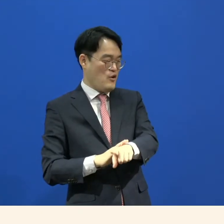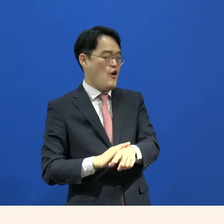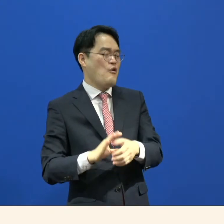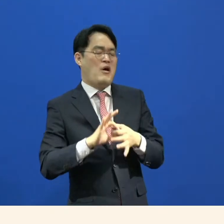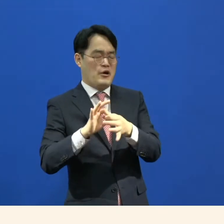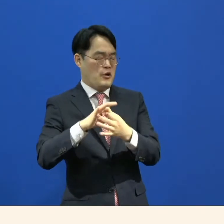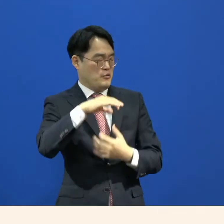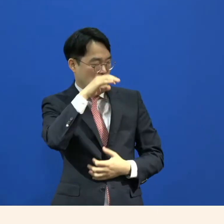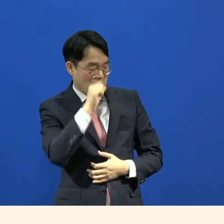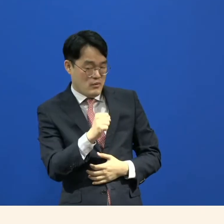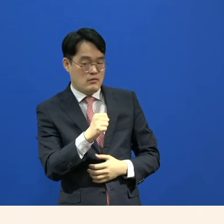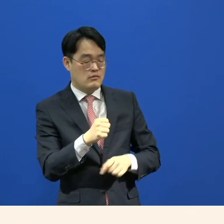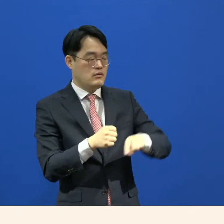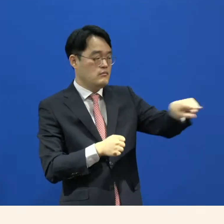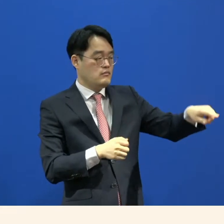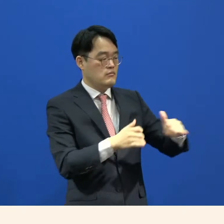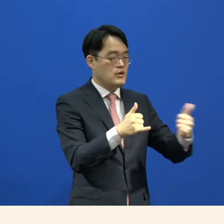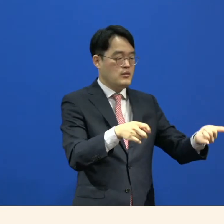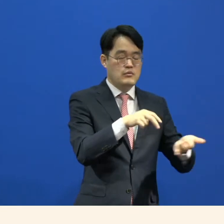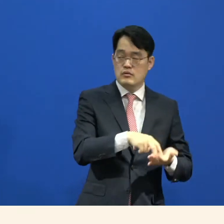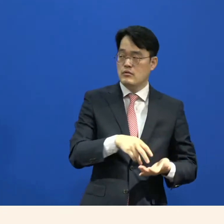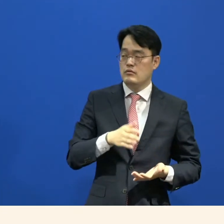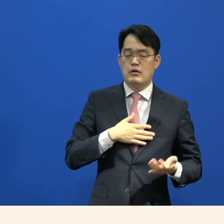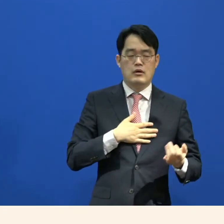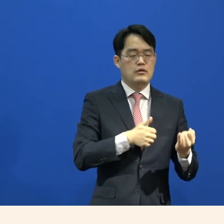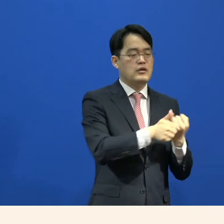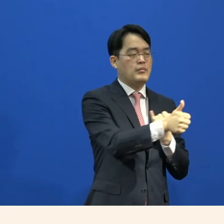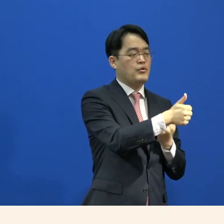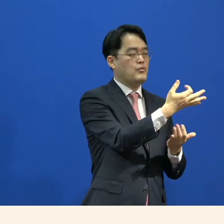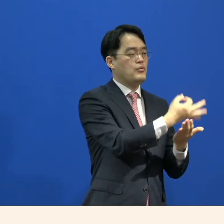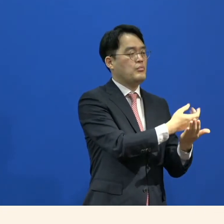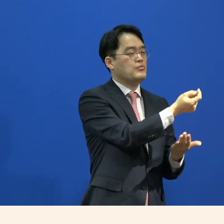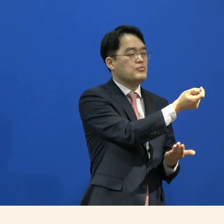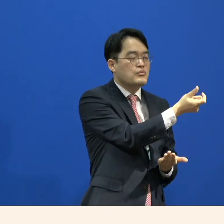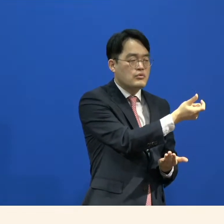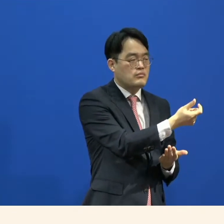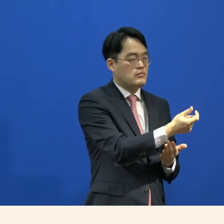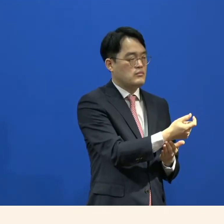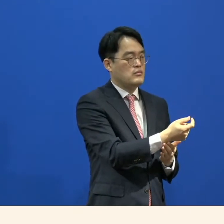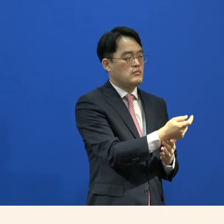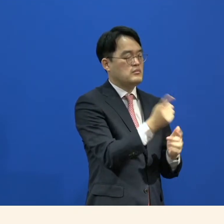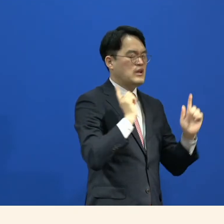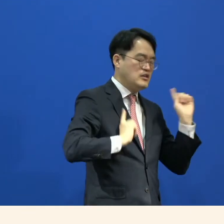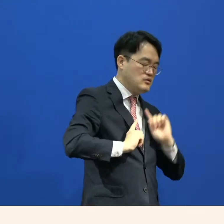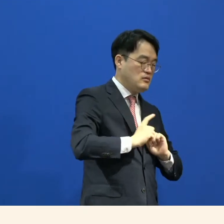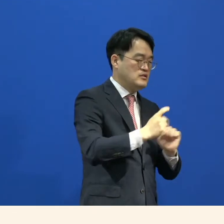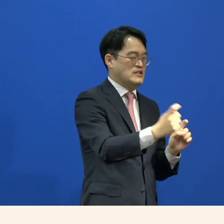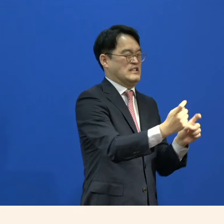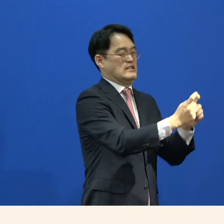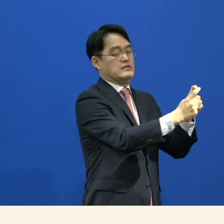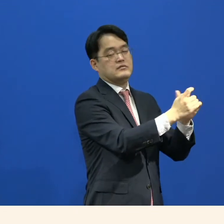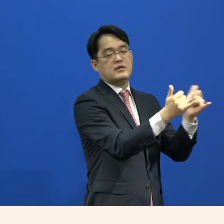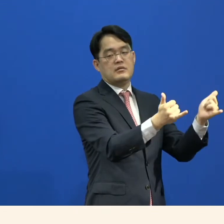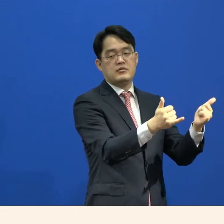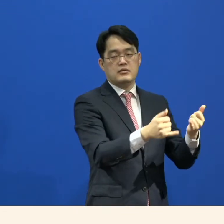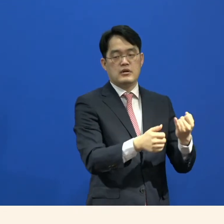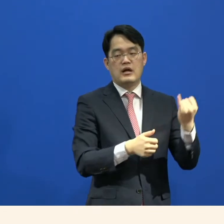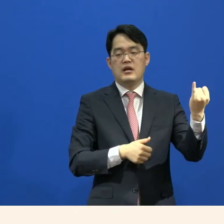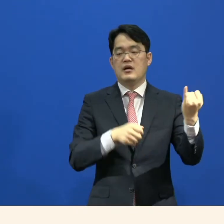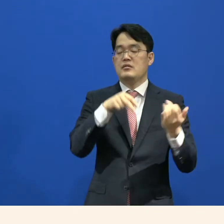사람이 상처를 받는 거죠. 남편 때문에 속상한 아내는 그 얘기 들으면 불이 나는 거예요.